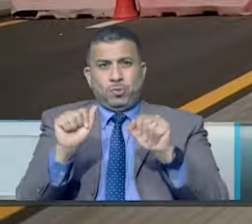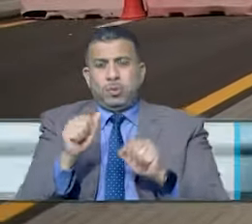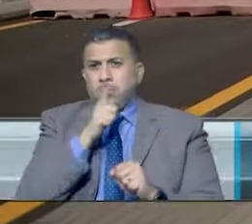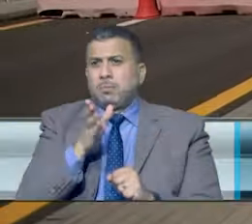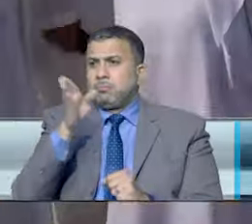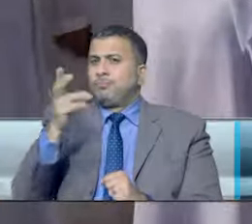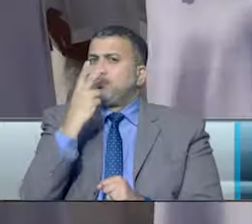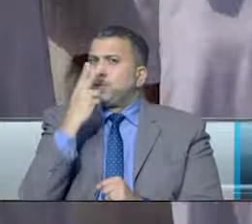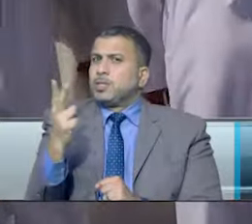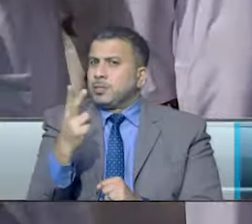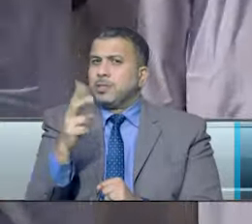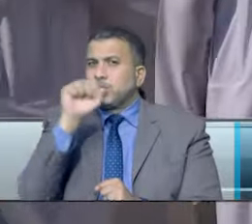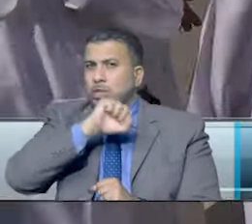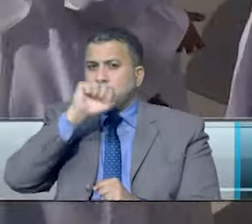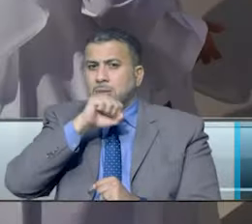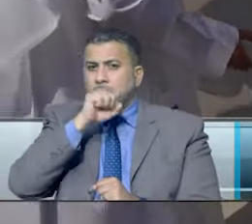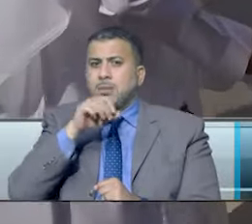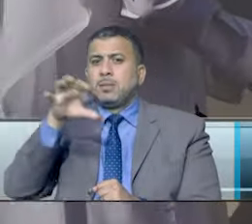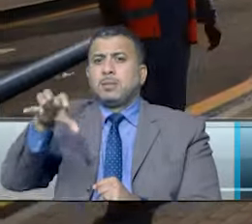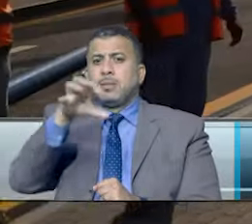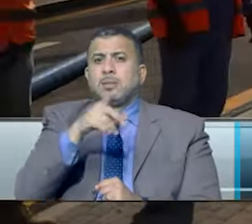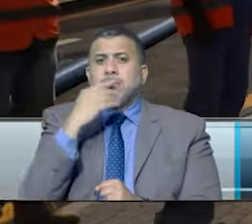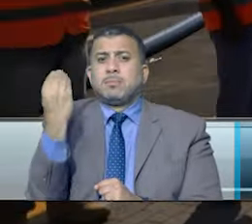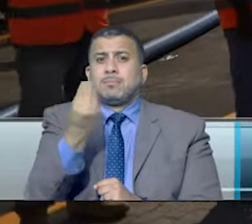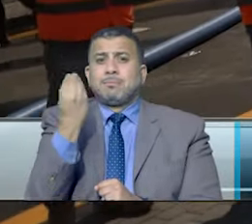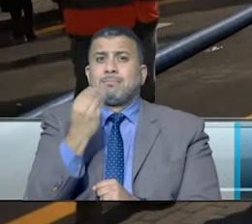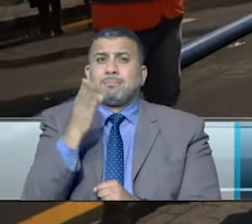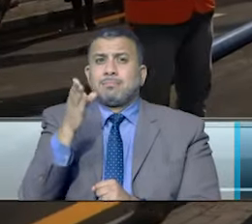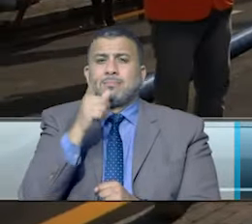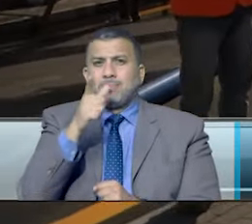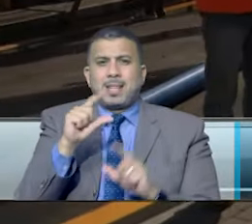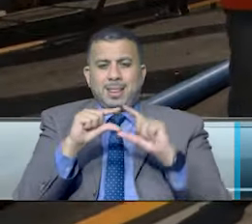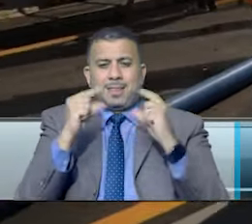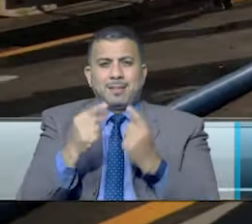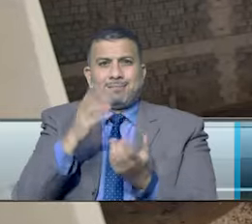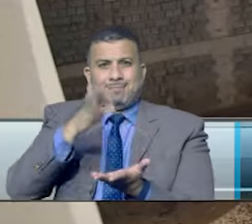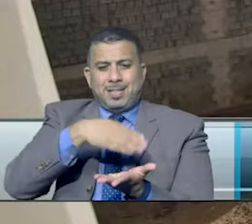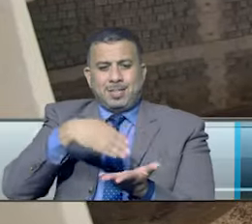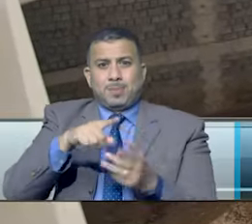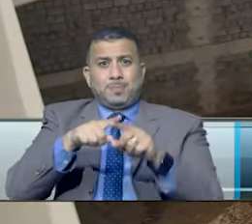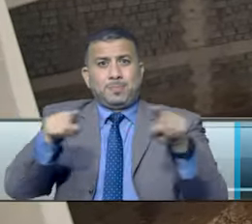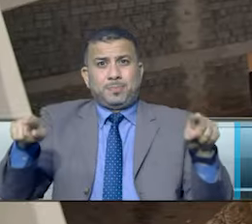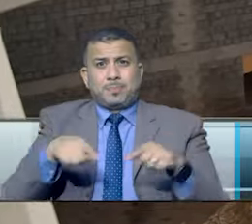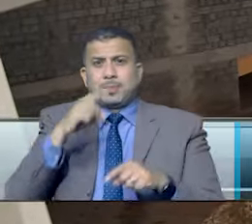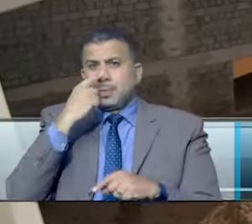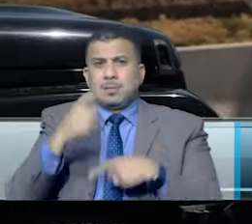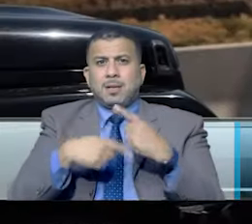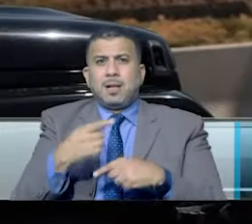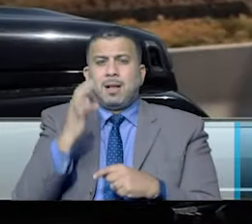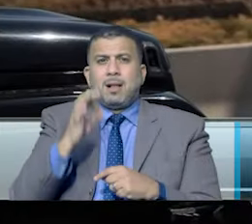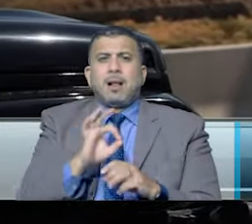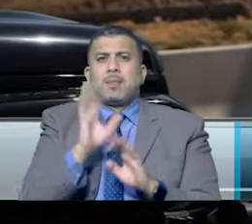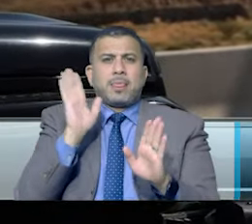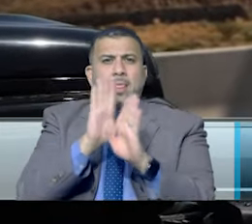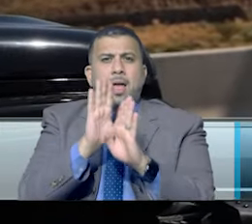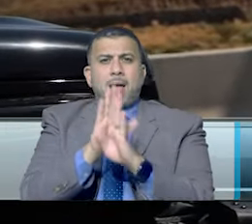مدن ومناطق اماره الشارقه وخلال الجوله وجه رئيس دائره التخطيط والمساحه باستمرار توفير